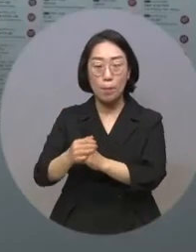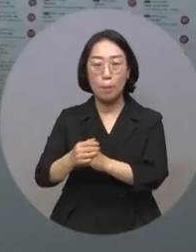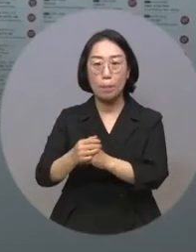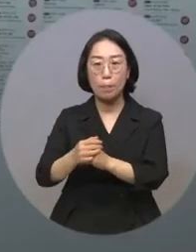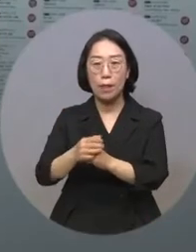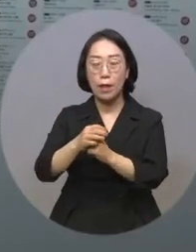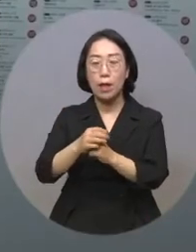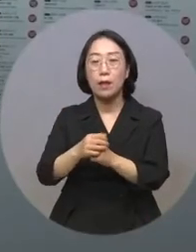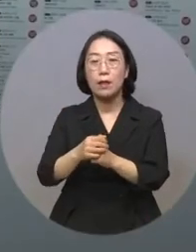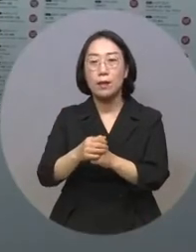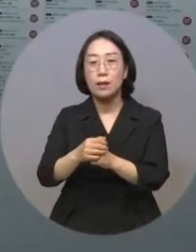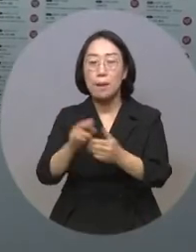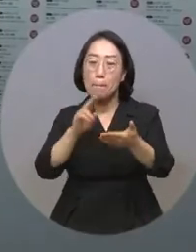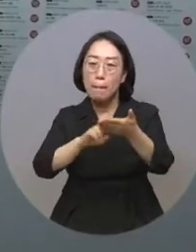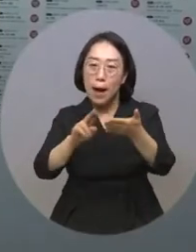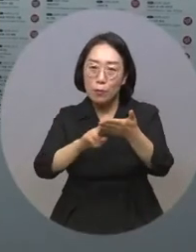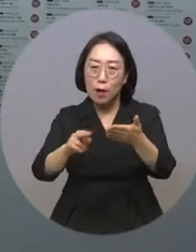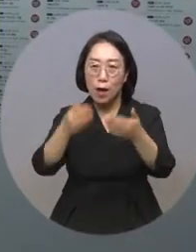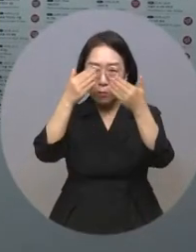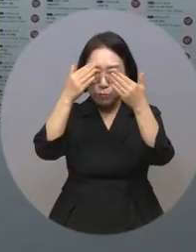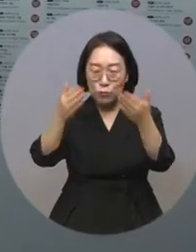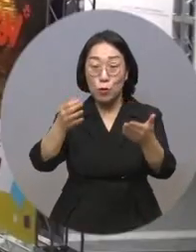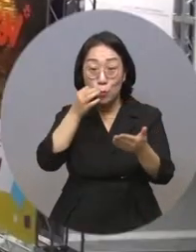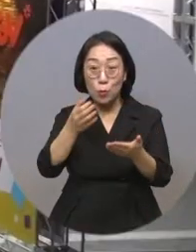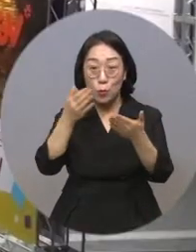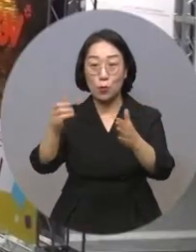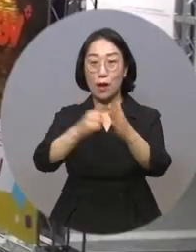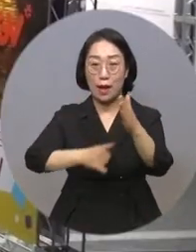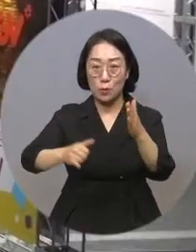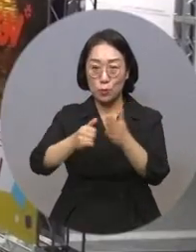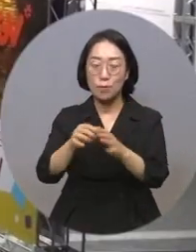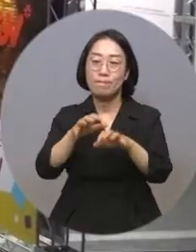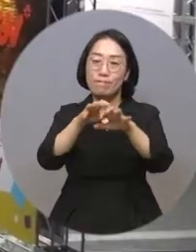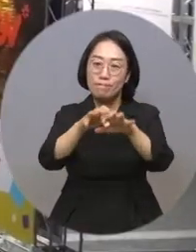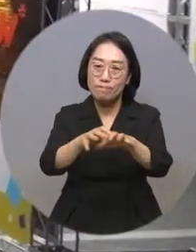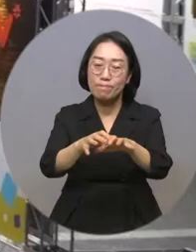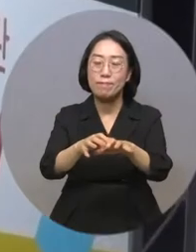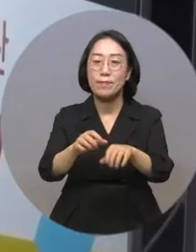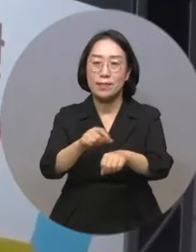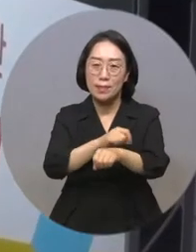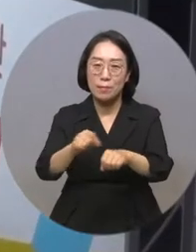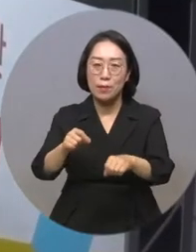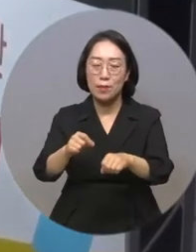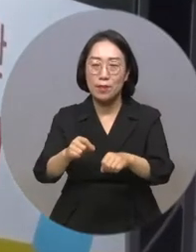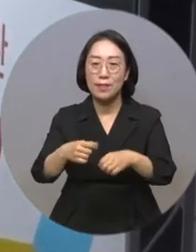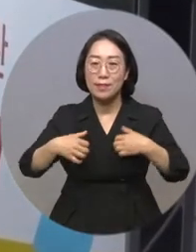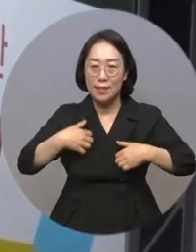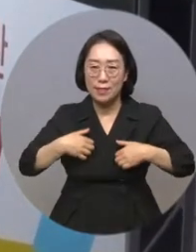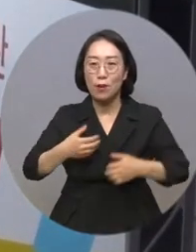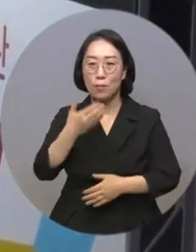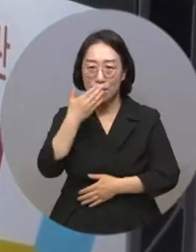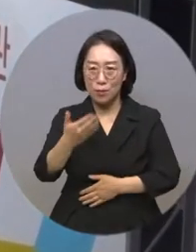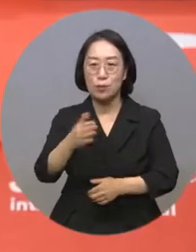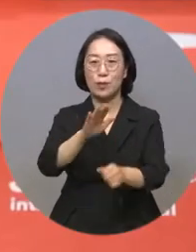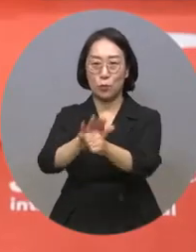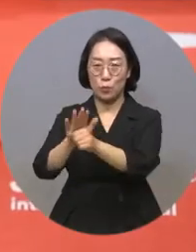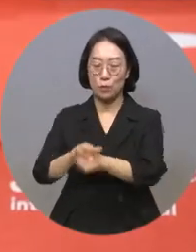둘리 얼음별 대모험을 무료 상영하여 가족들과 특별한 시간을 보낼 수 있도록 했습니다.